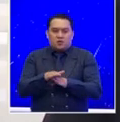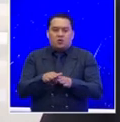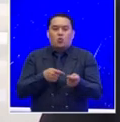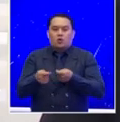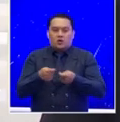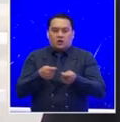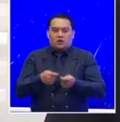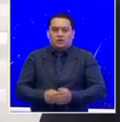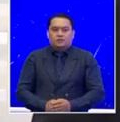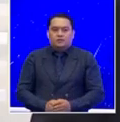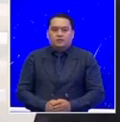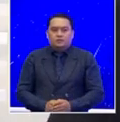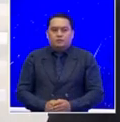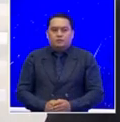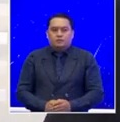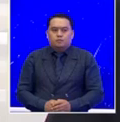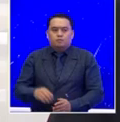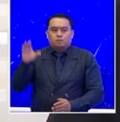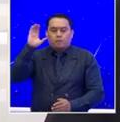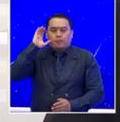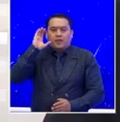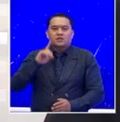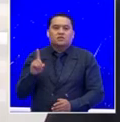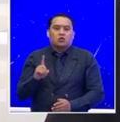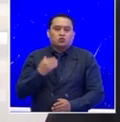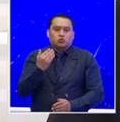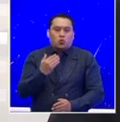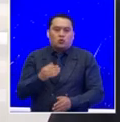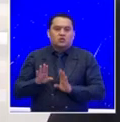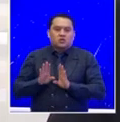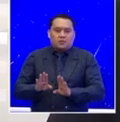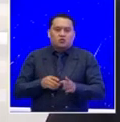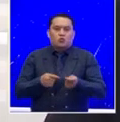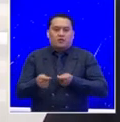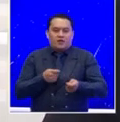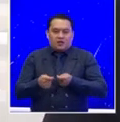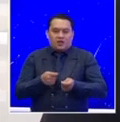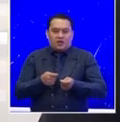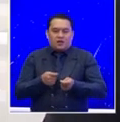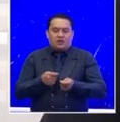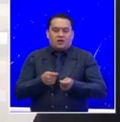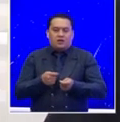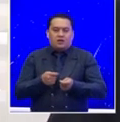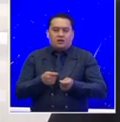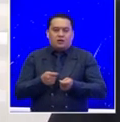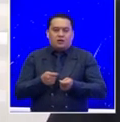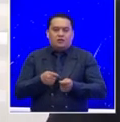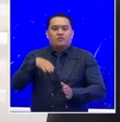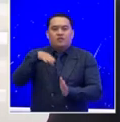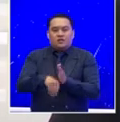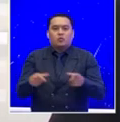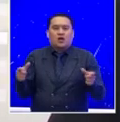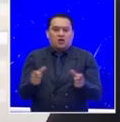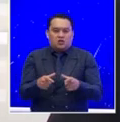приходят, как вы сегодня слышали, и органы внутренних дел пришли, заместитель руководителя департамента, то есть по введенному